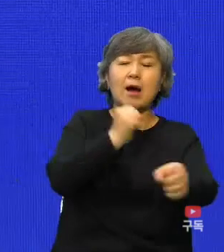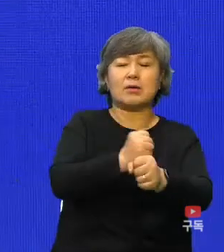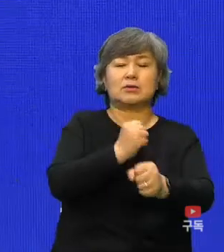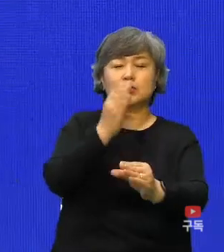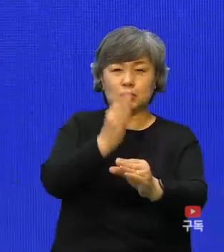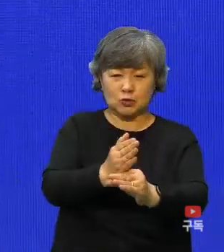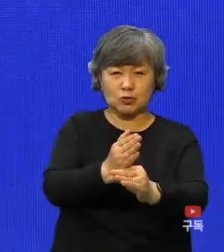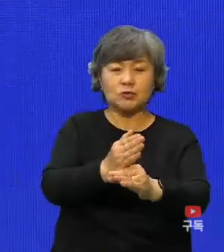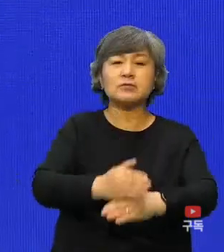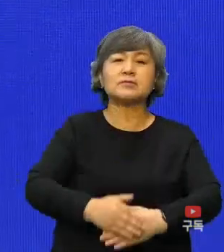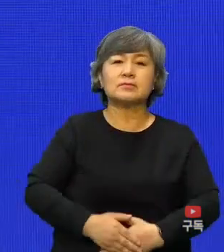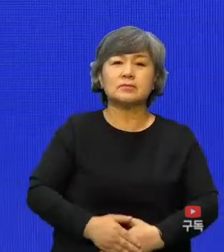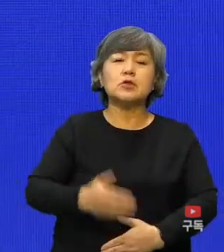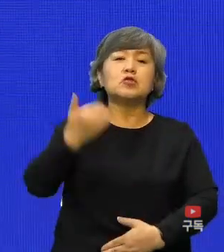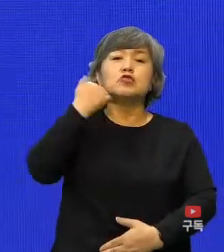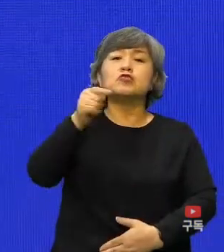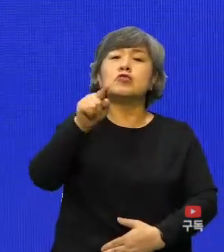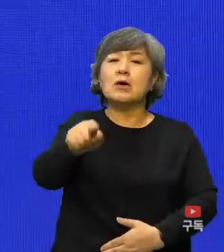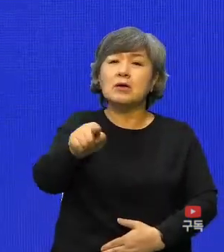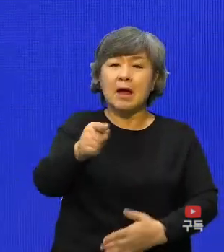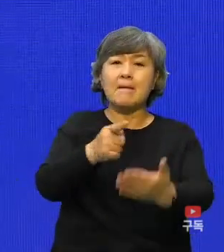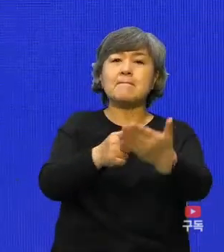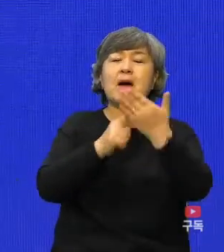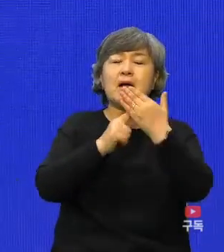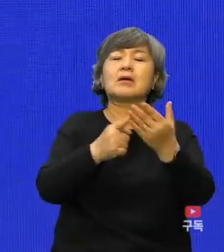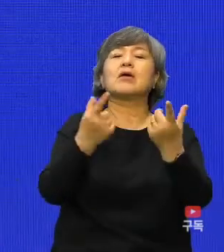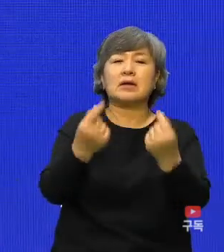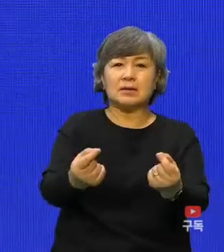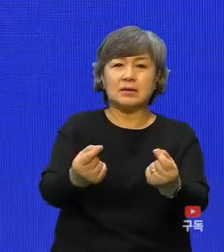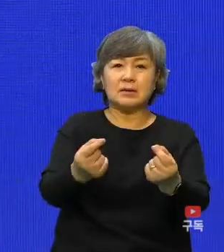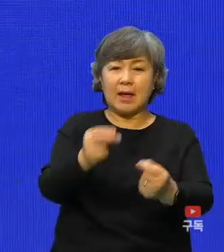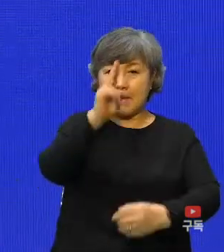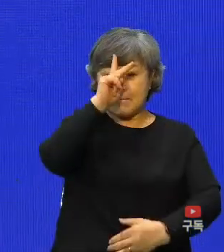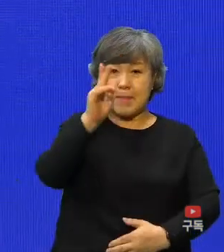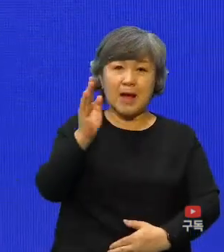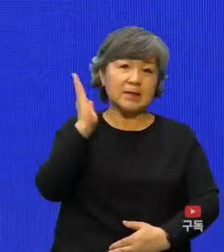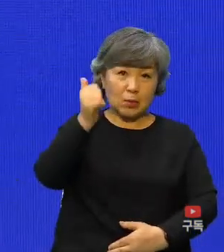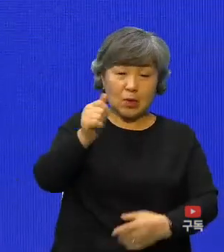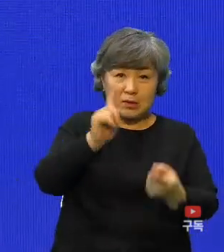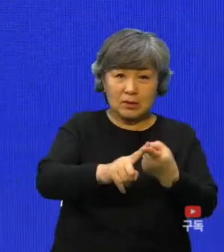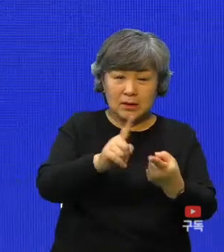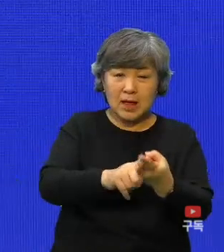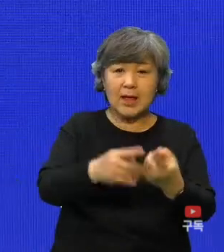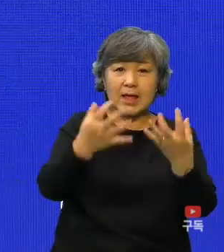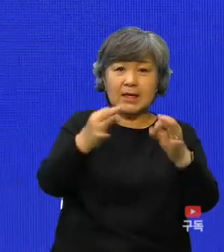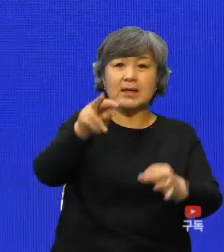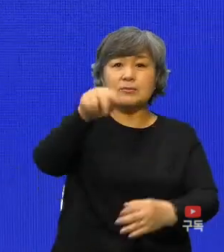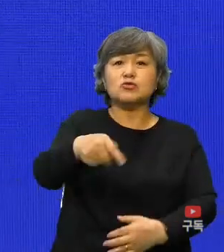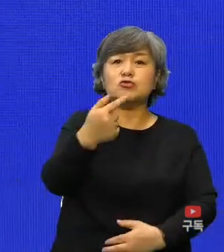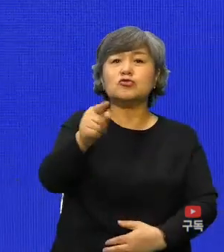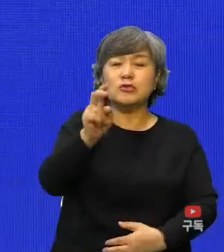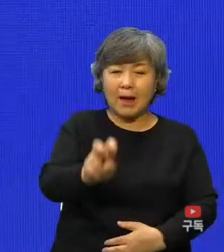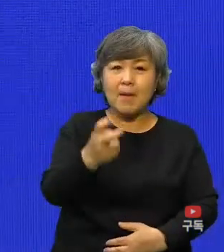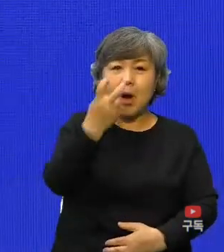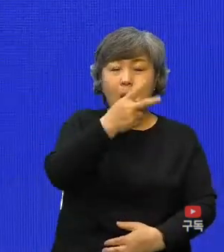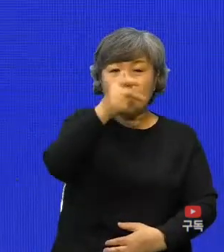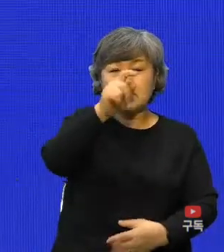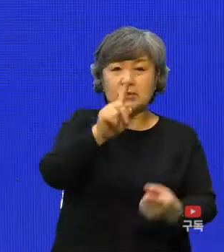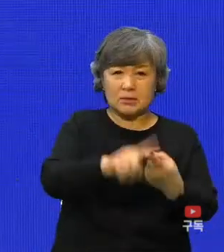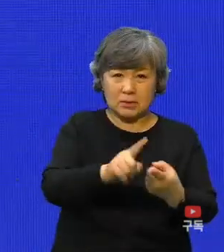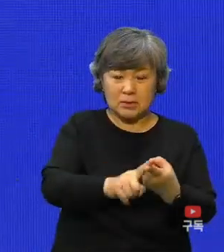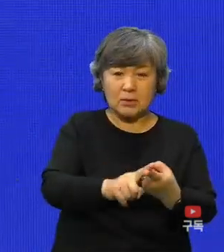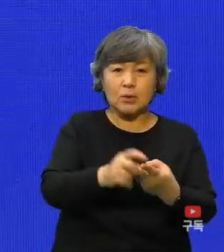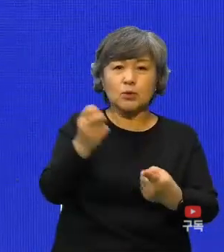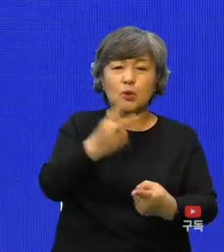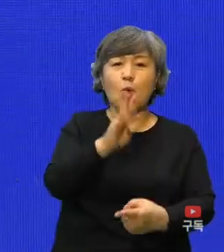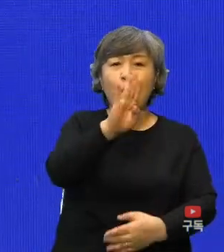있습니다. 누구의 것인지가 드러나고 있는 것 같습니다. 박근혜 정부 때 임명한 김수남 전 검찰총장과 박영수 전